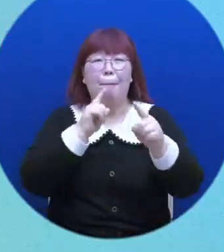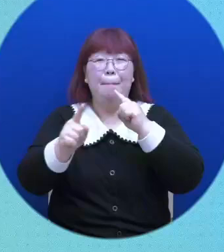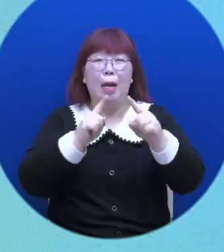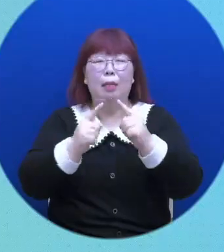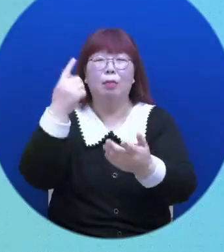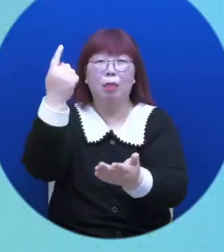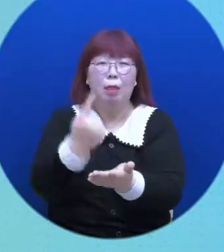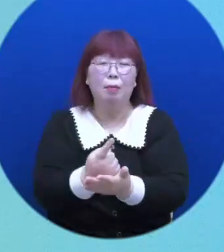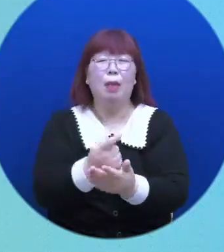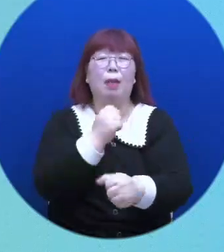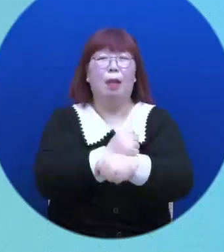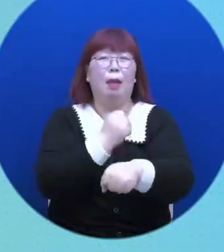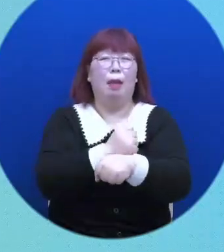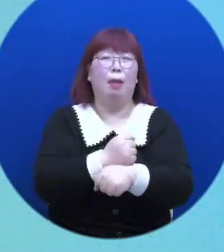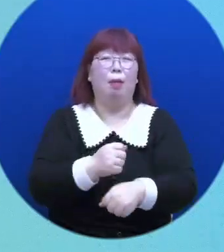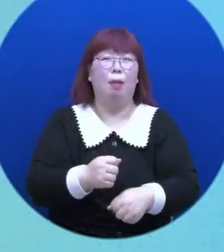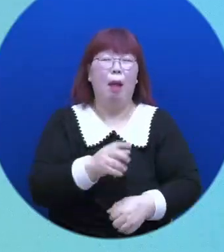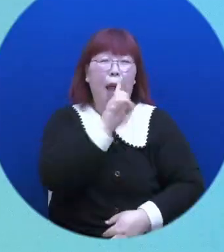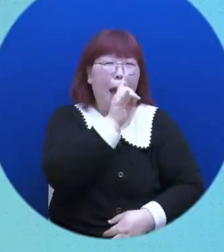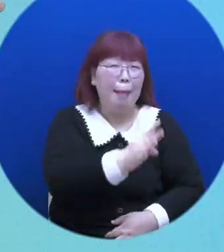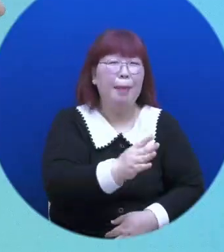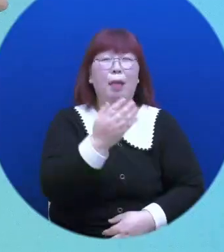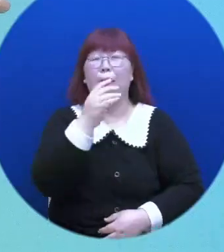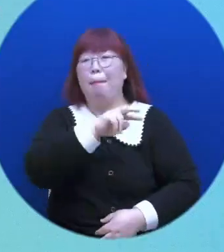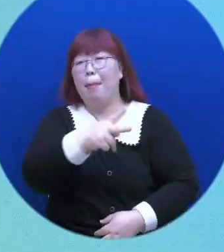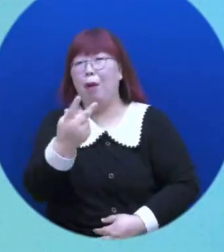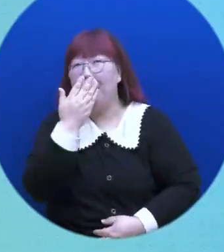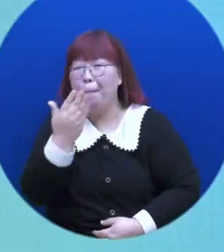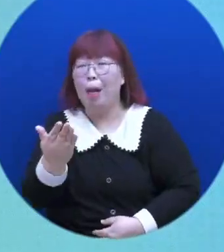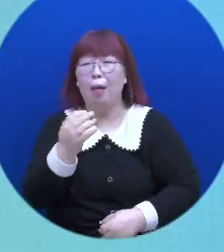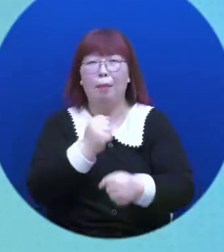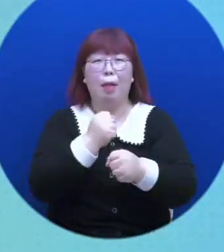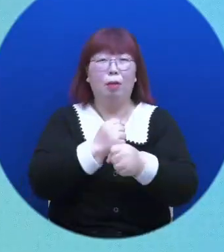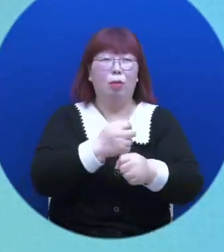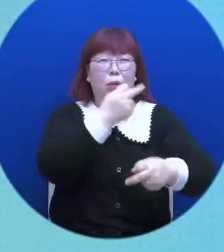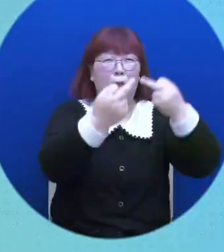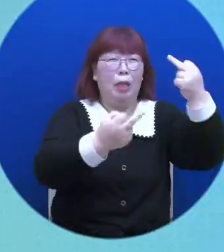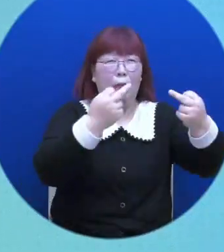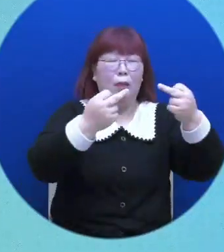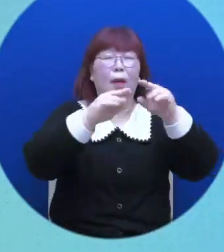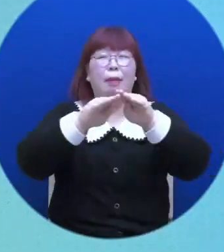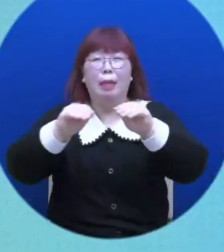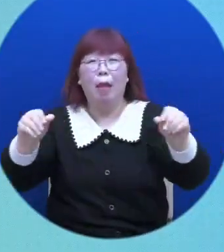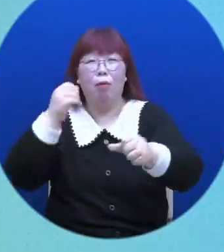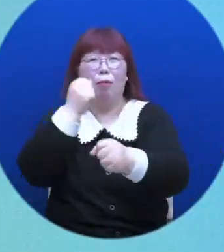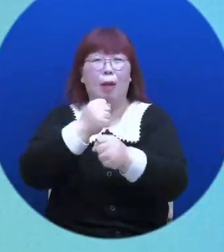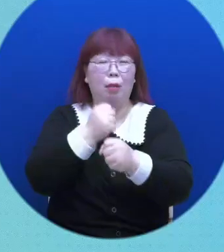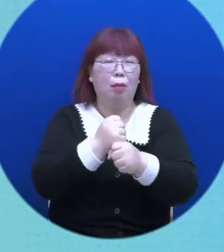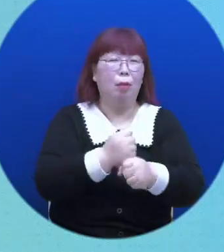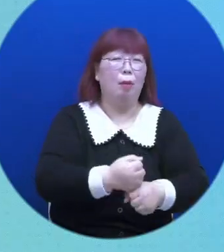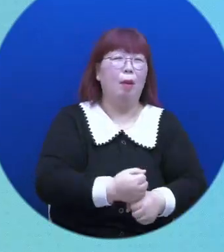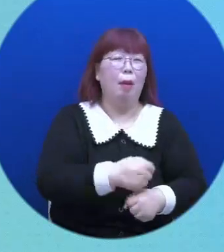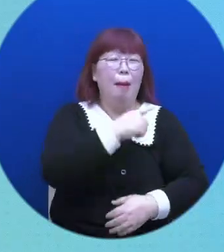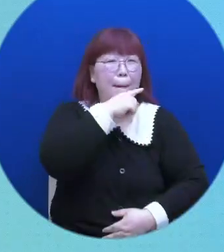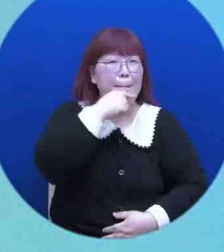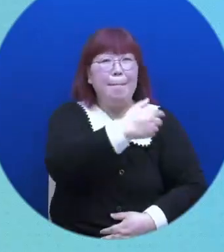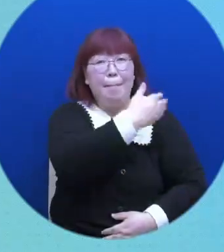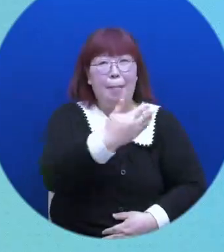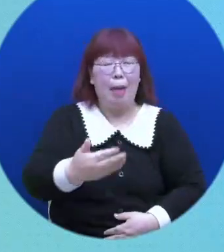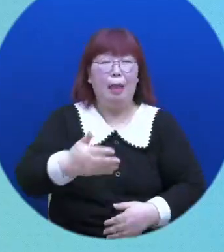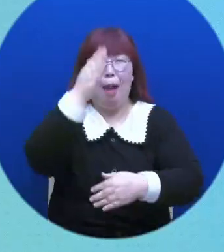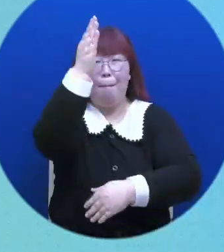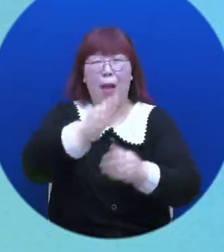만들어 줍니다. 안 되는 거 되게 합니다. 태산 평지가 되게 합니다. 후계 갈라줍니다.